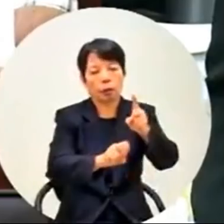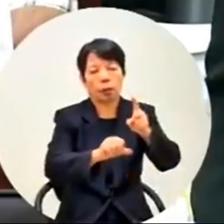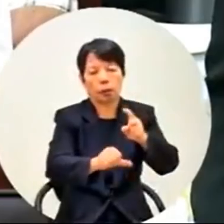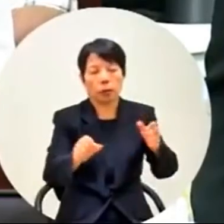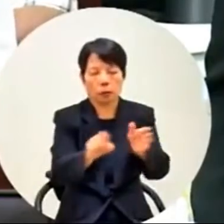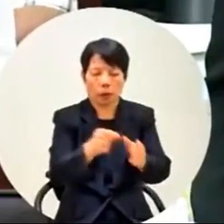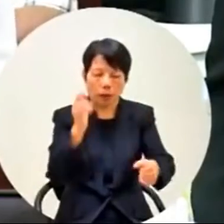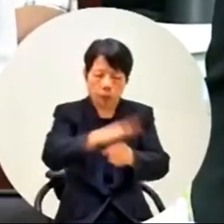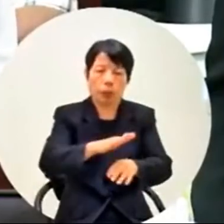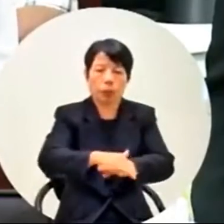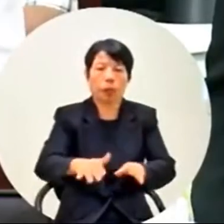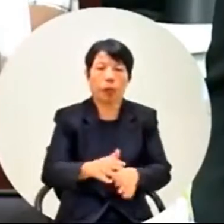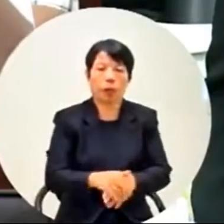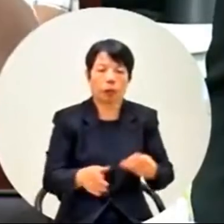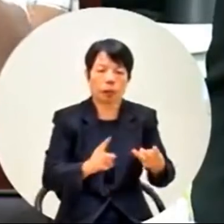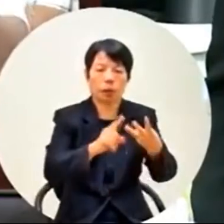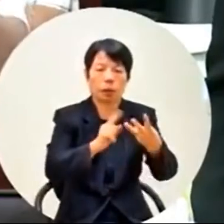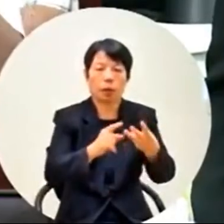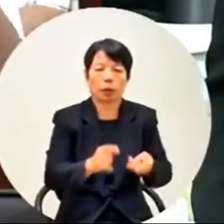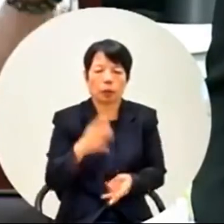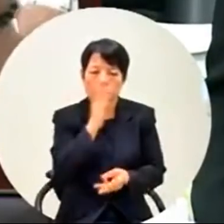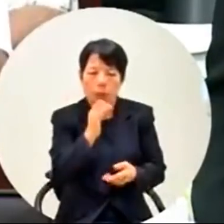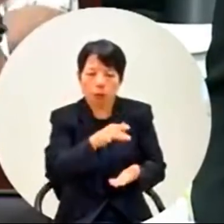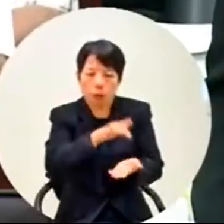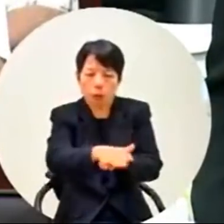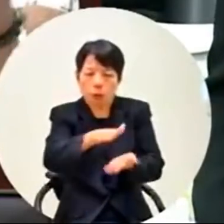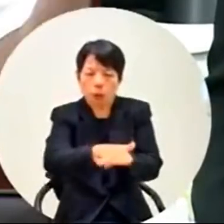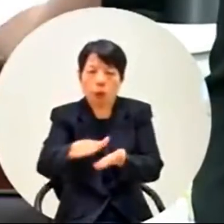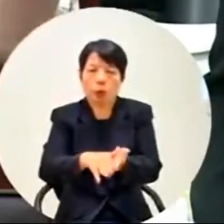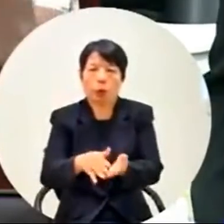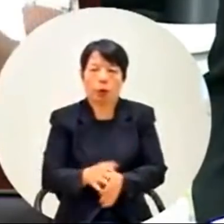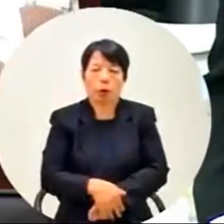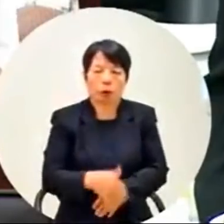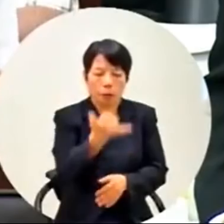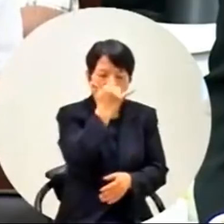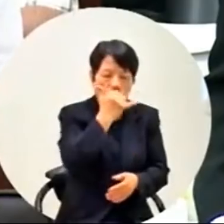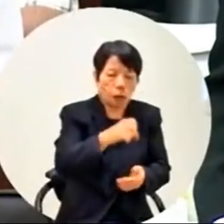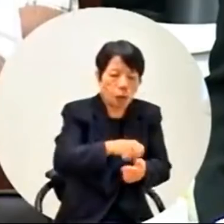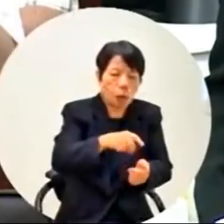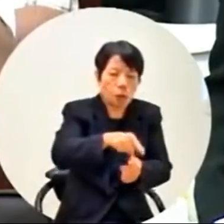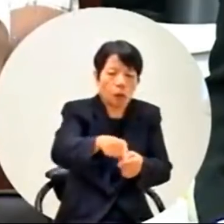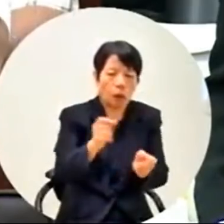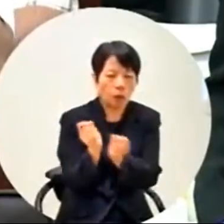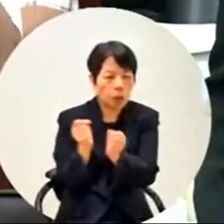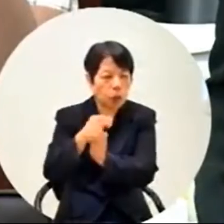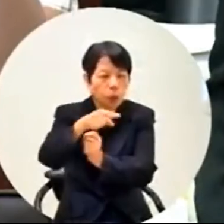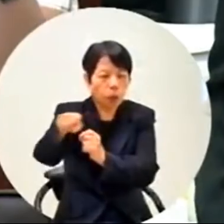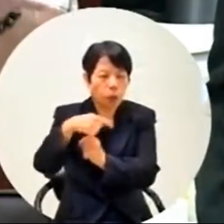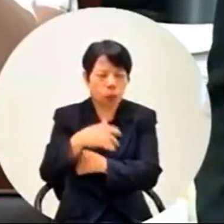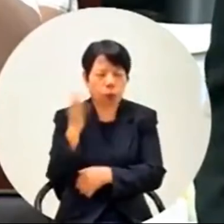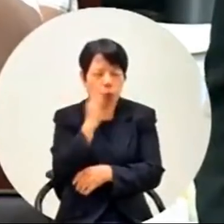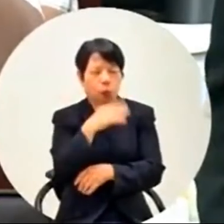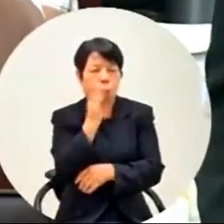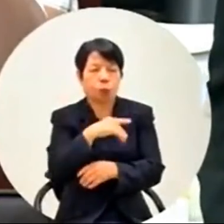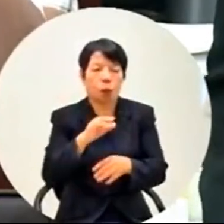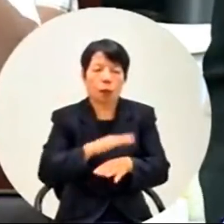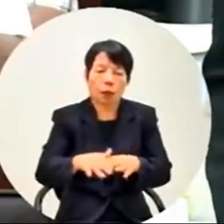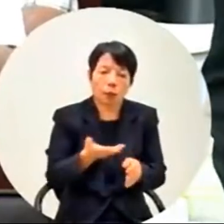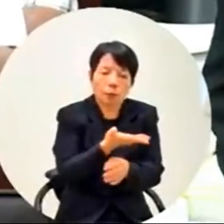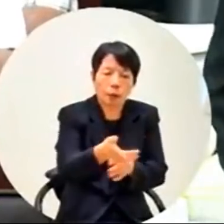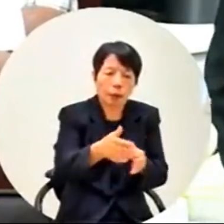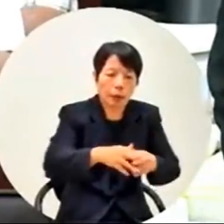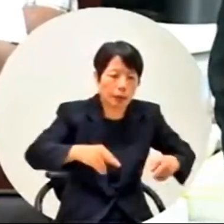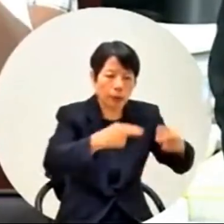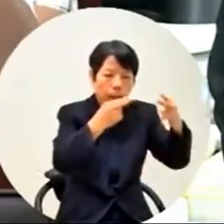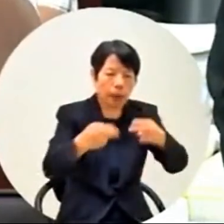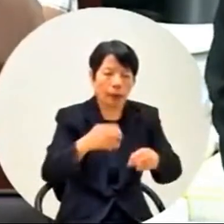第三个就是除臭剂，因为养猪户有时候会有一些味道，让周边民众抱怨，我们让这些想要改善